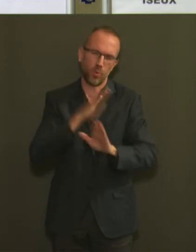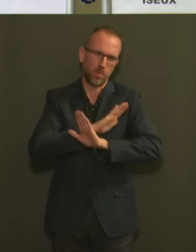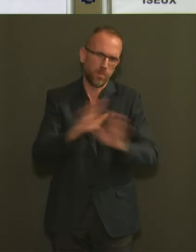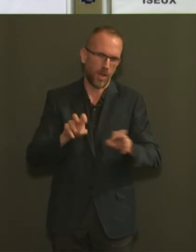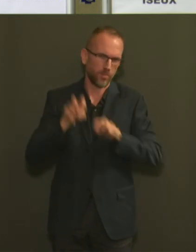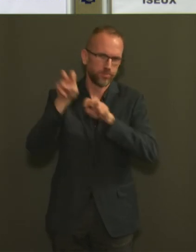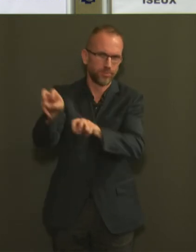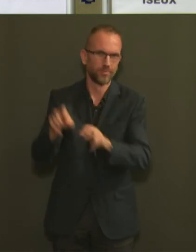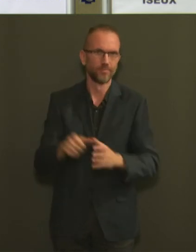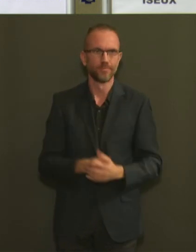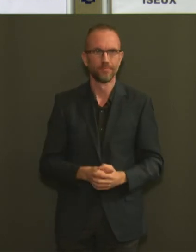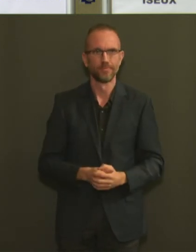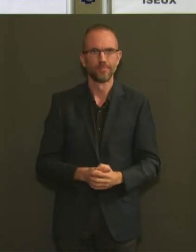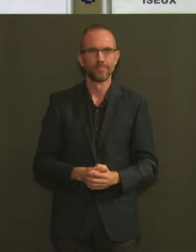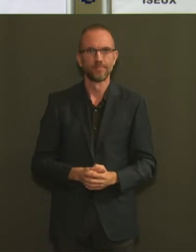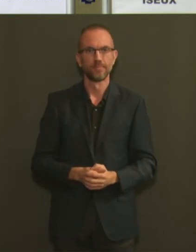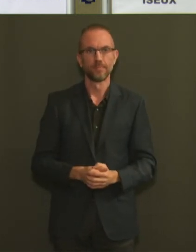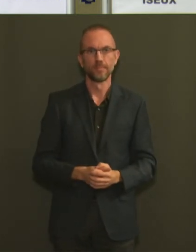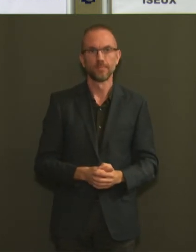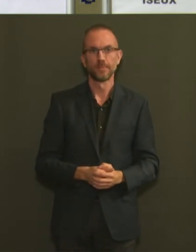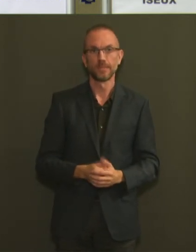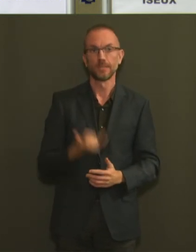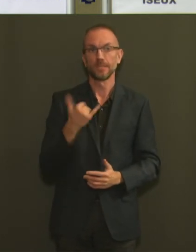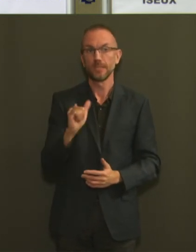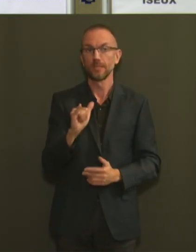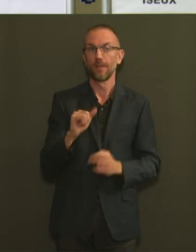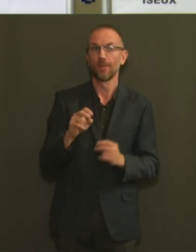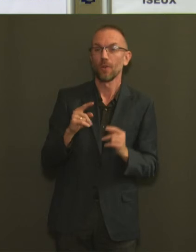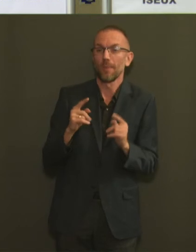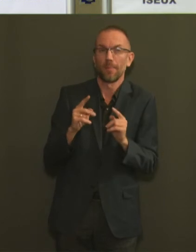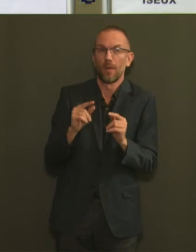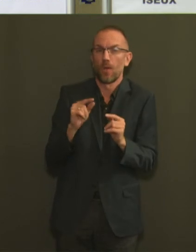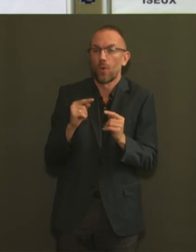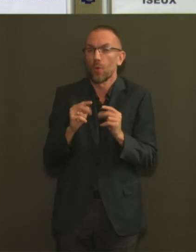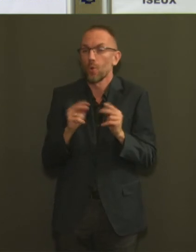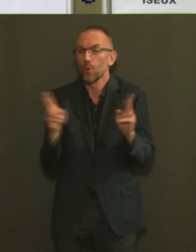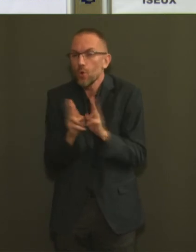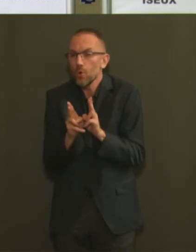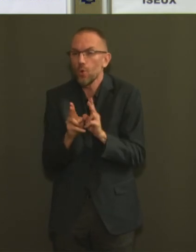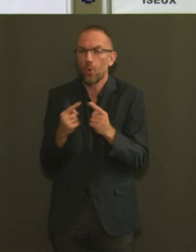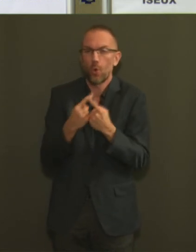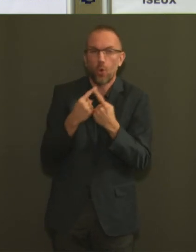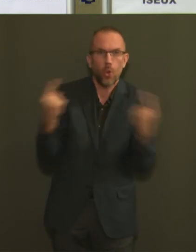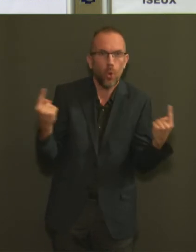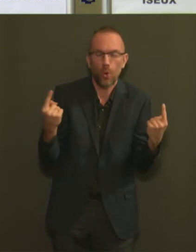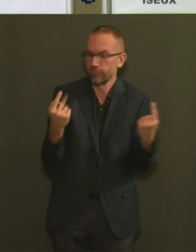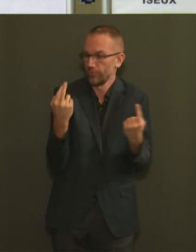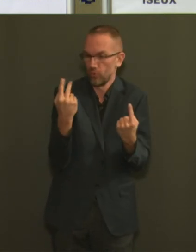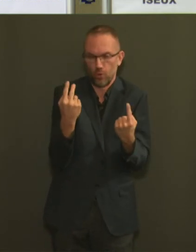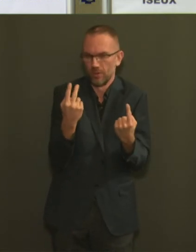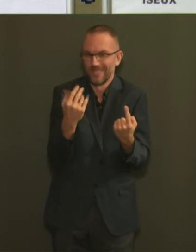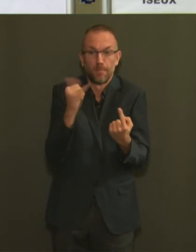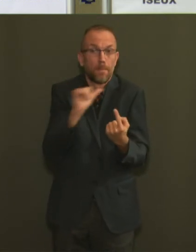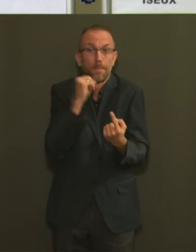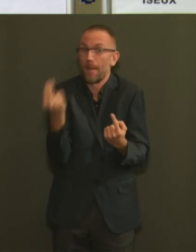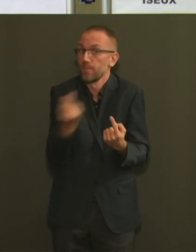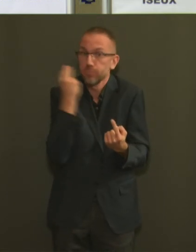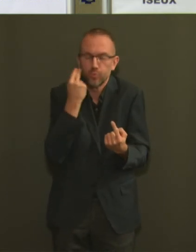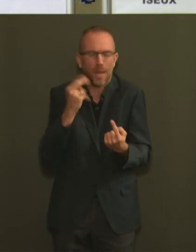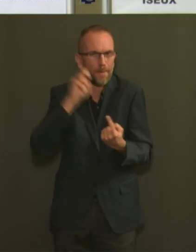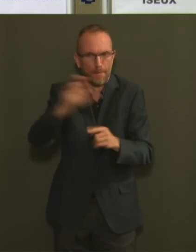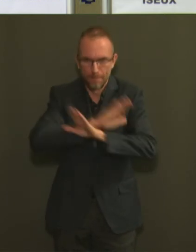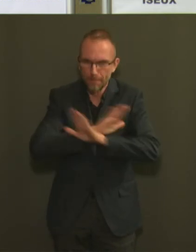séjours de plusieurs jours que les courte excursion par exemple pour aller faire du shopping la situation sur le front